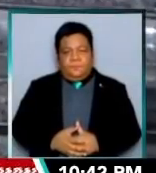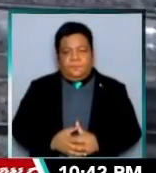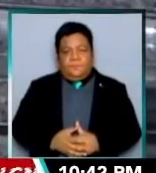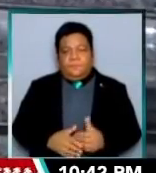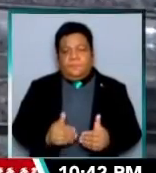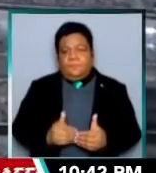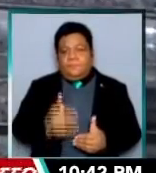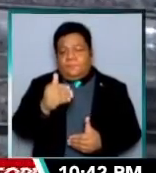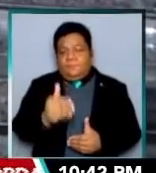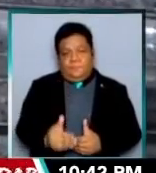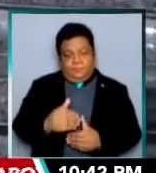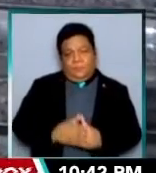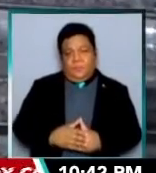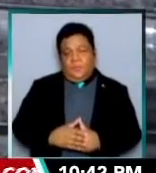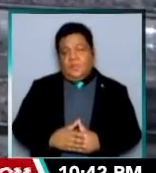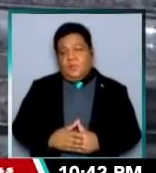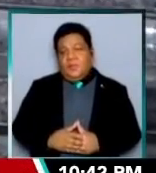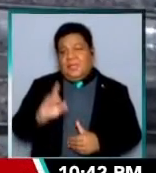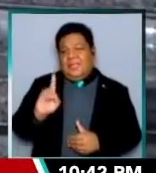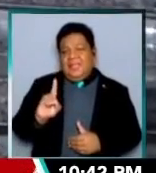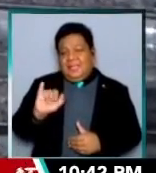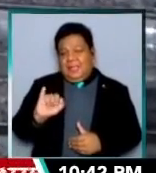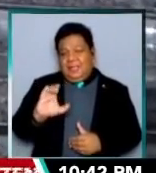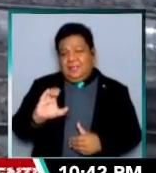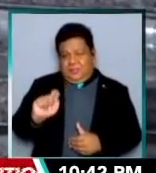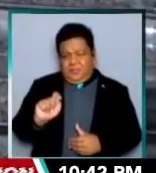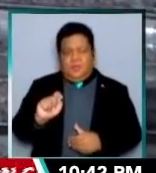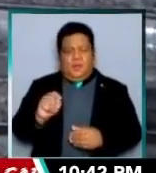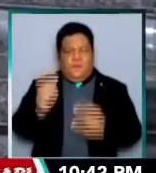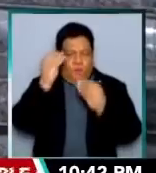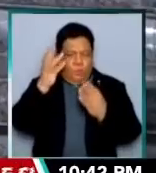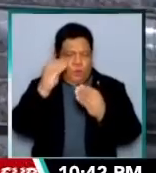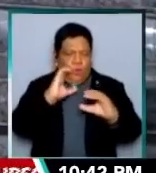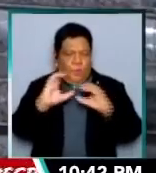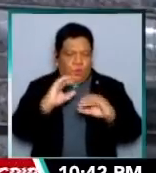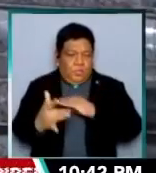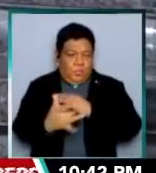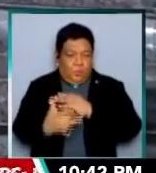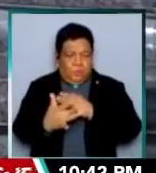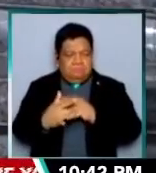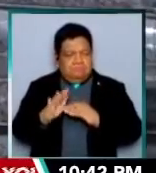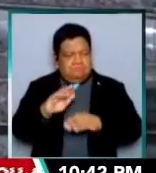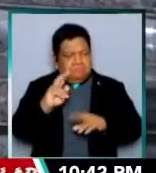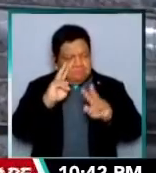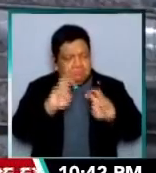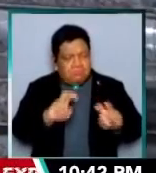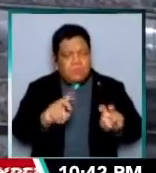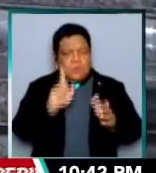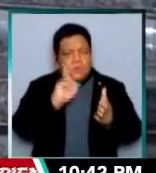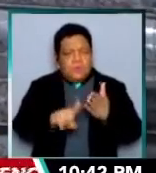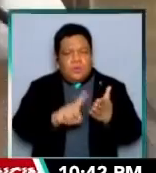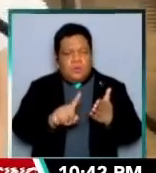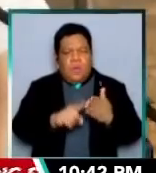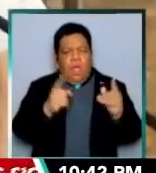Pinaiimbestigahan na ng Department of Information and Communications Technology o DICT ang panghahack umano sa servers ng COMELEC.